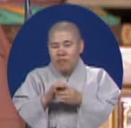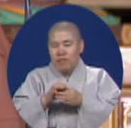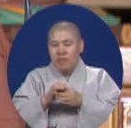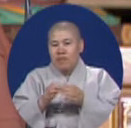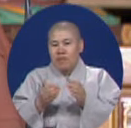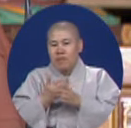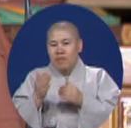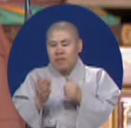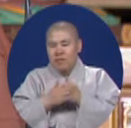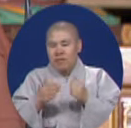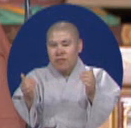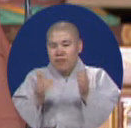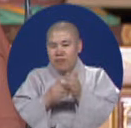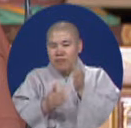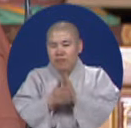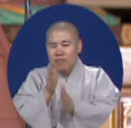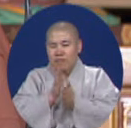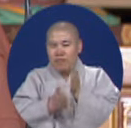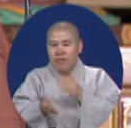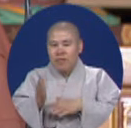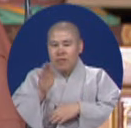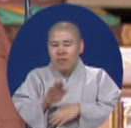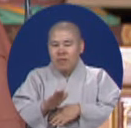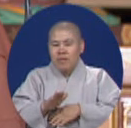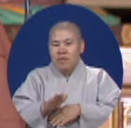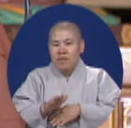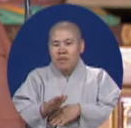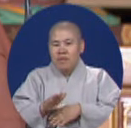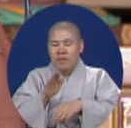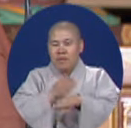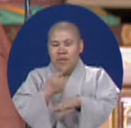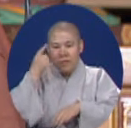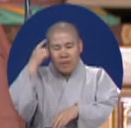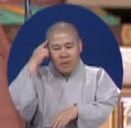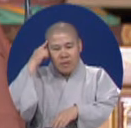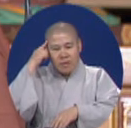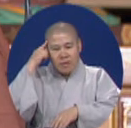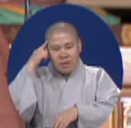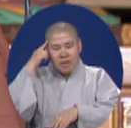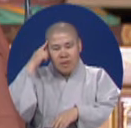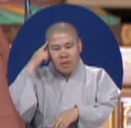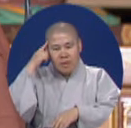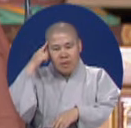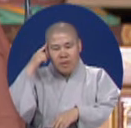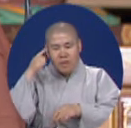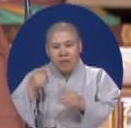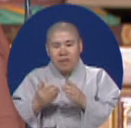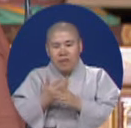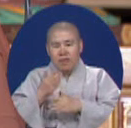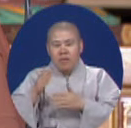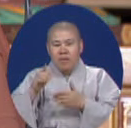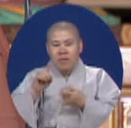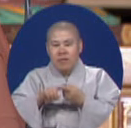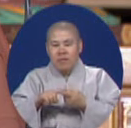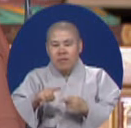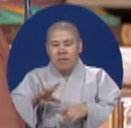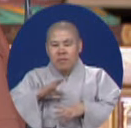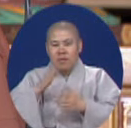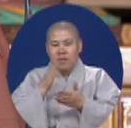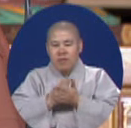없거든요. 그래서 불파염기하라. 망념이 일어나는 거 두려워하지 말아라. 유공각진이라. 오로지 알아서 살피는